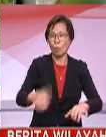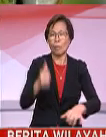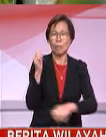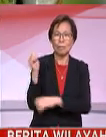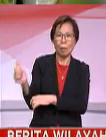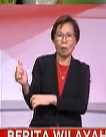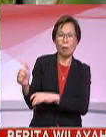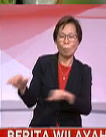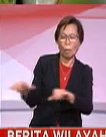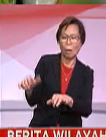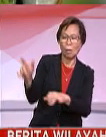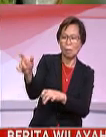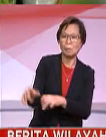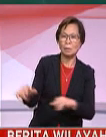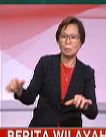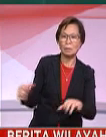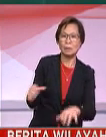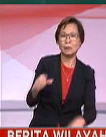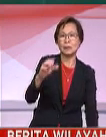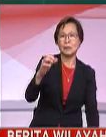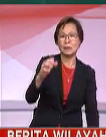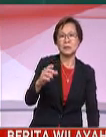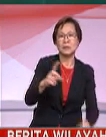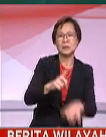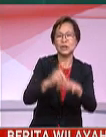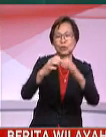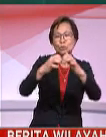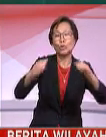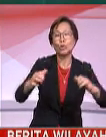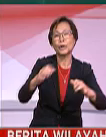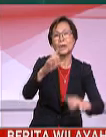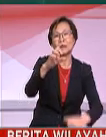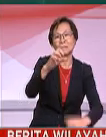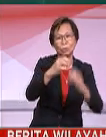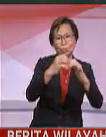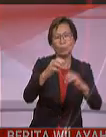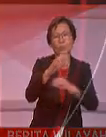sendiri beliau di Japeran Durian Tunggal.